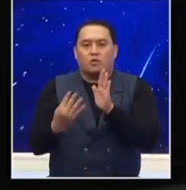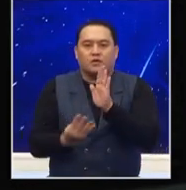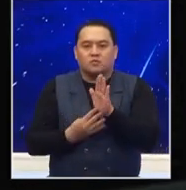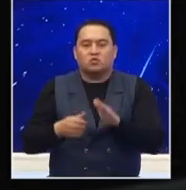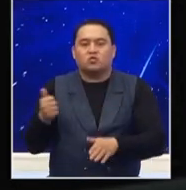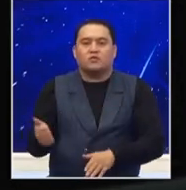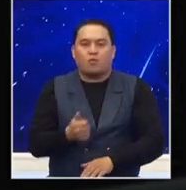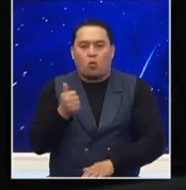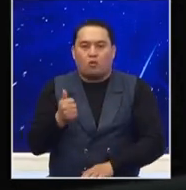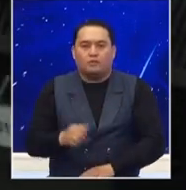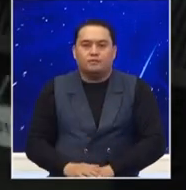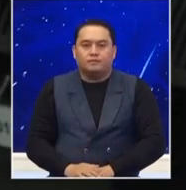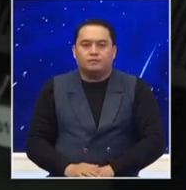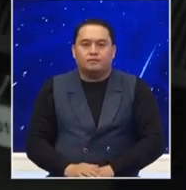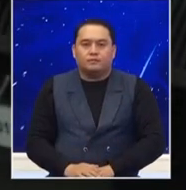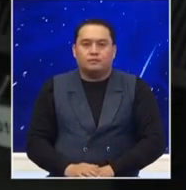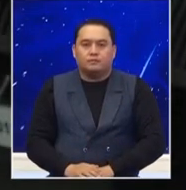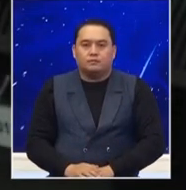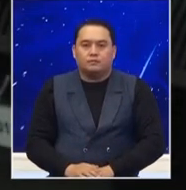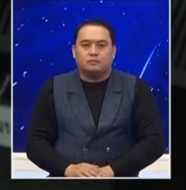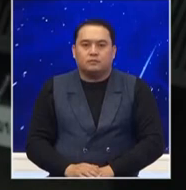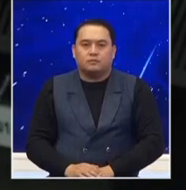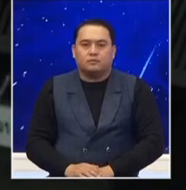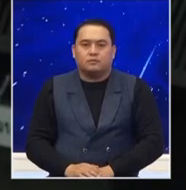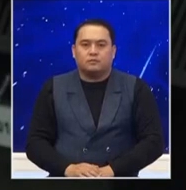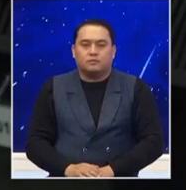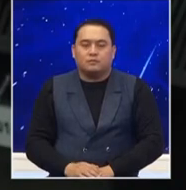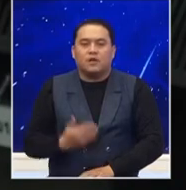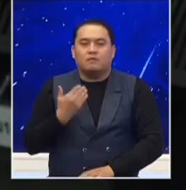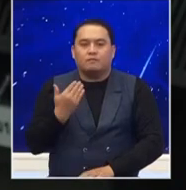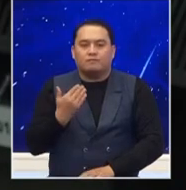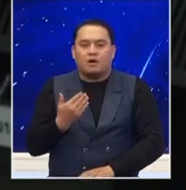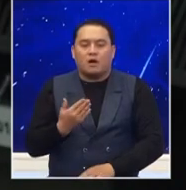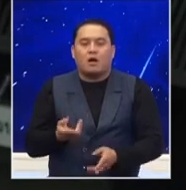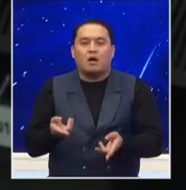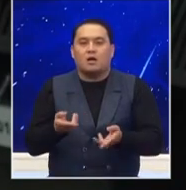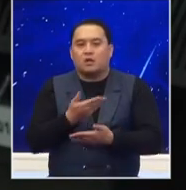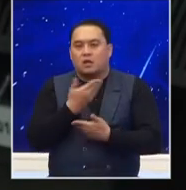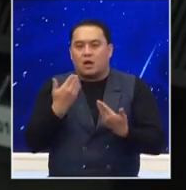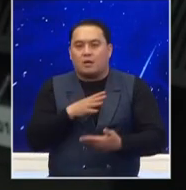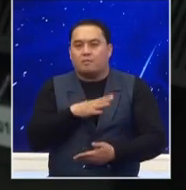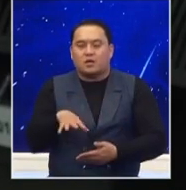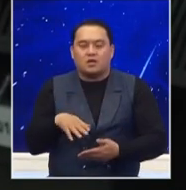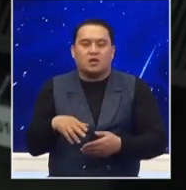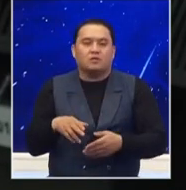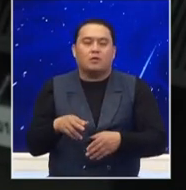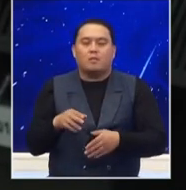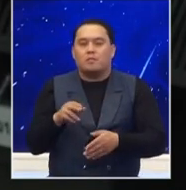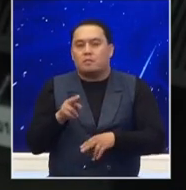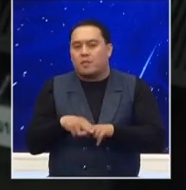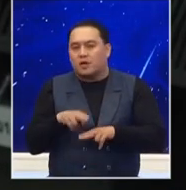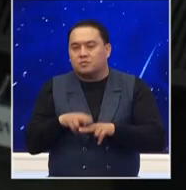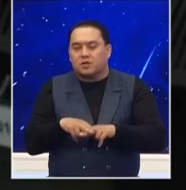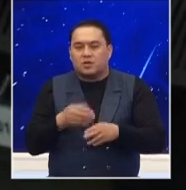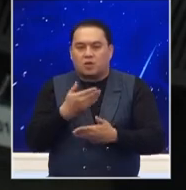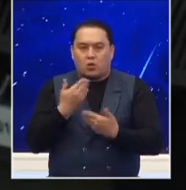часов. Да, конечно, потому что вы его оставили на образование. Если бы у вас паспорта не было, это было бы сложно. Но так как у вас